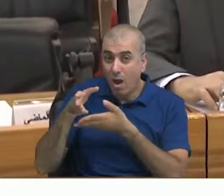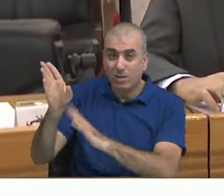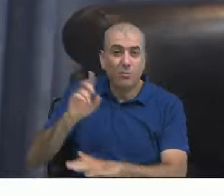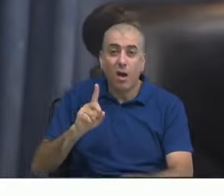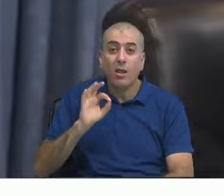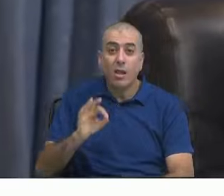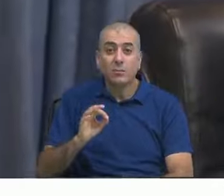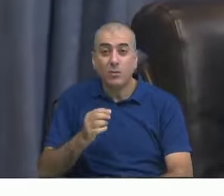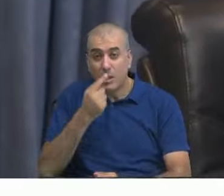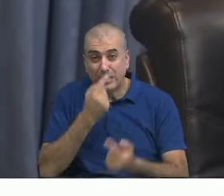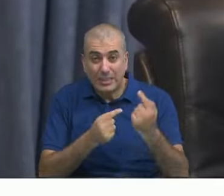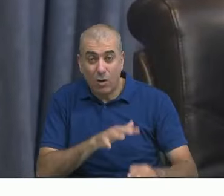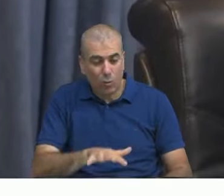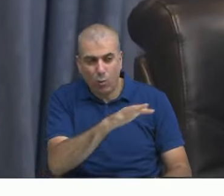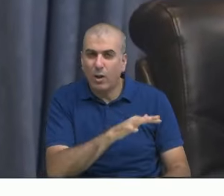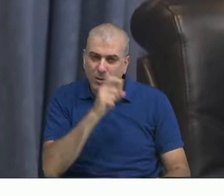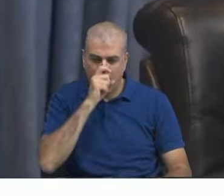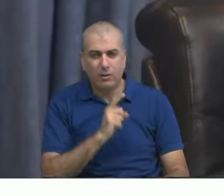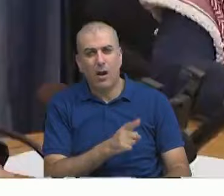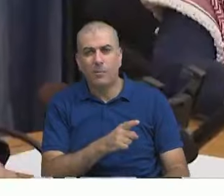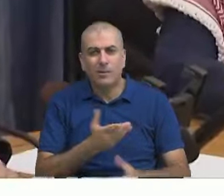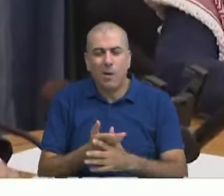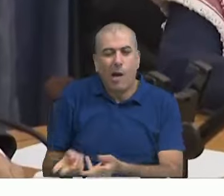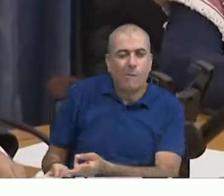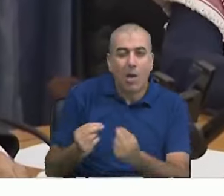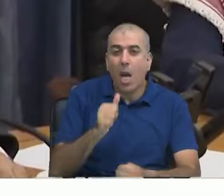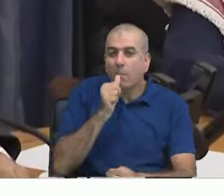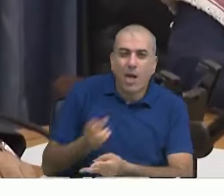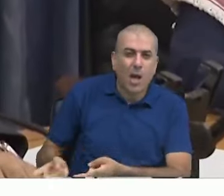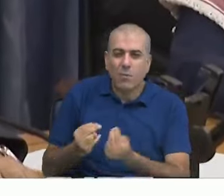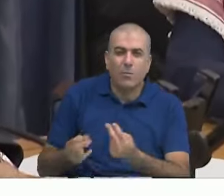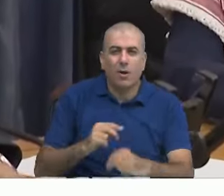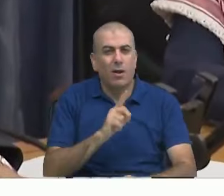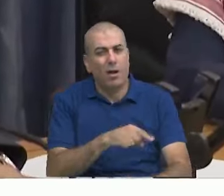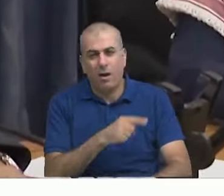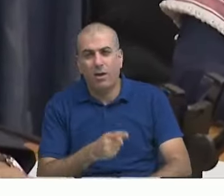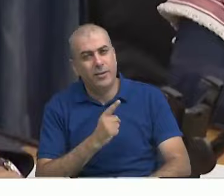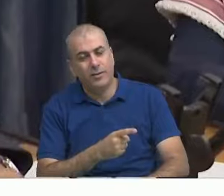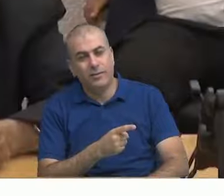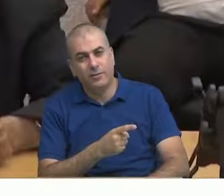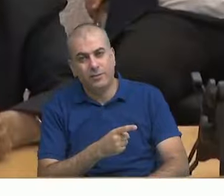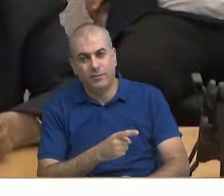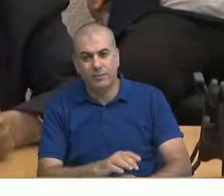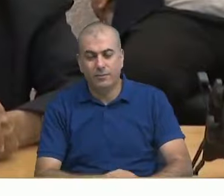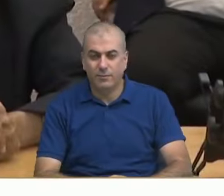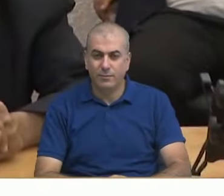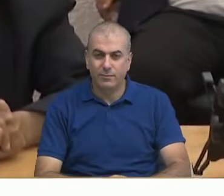فقط بل تشمل التزام المزارعين وتعاونهم في تطبيق التشريعات الناظه